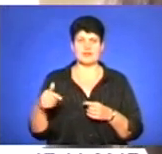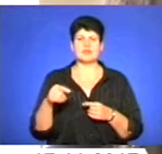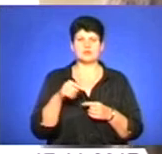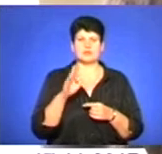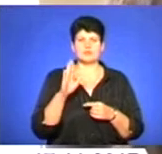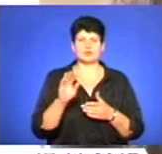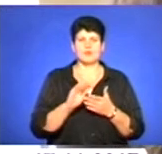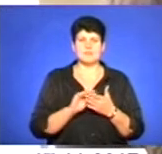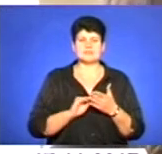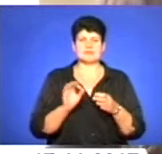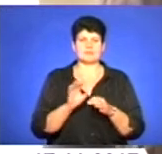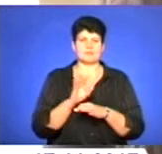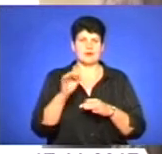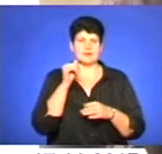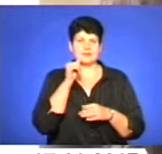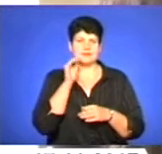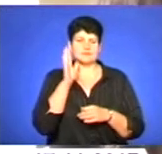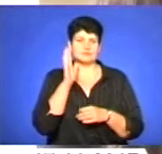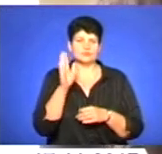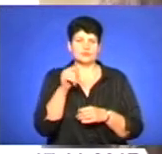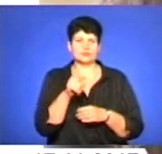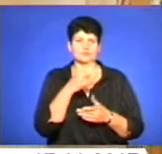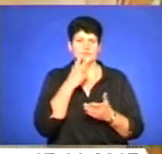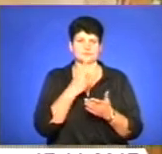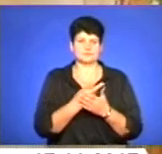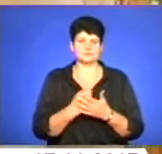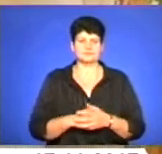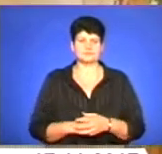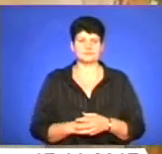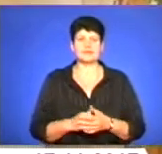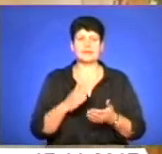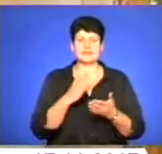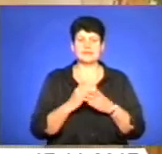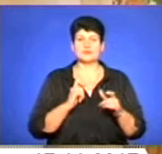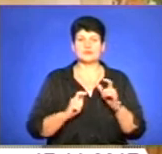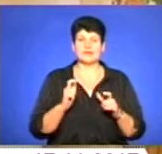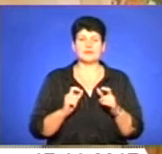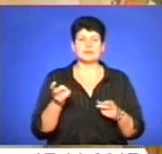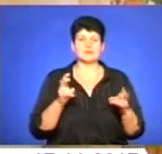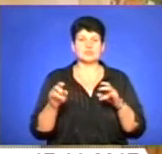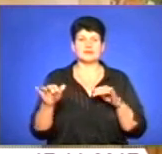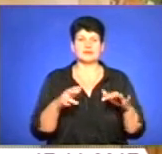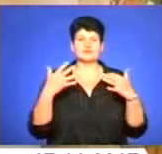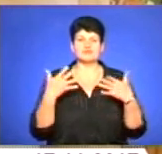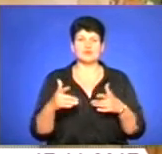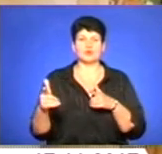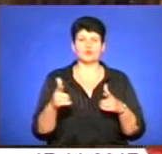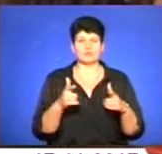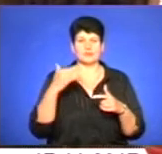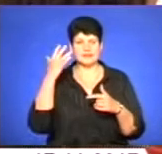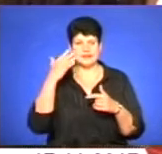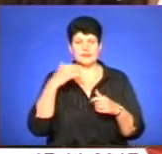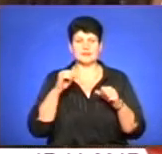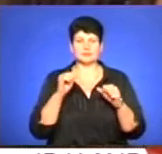ніч писати проект, а завтра ми будемо його презентувати. А є студенти, які прийшли на акцію з уже готовими ідеями, які